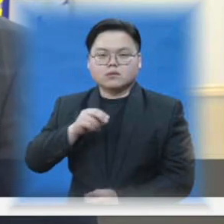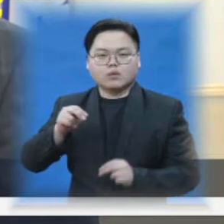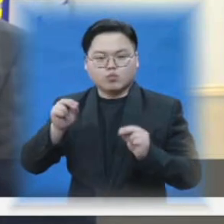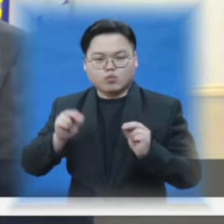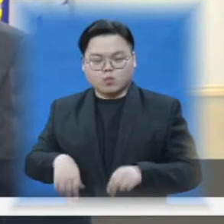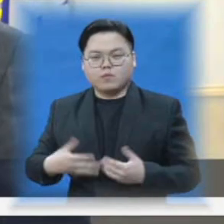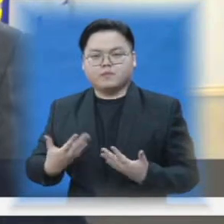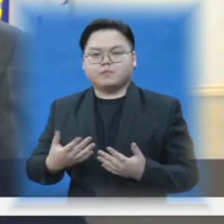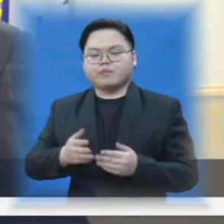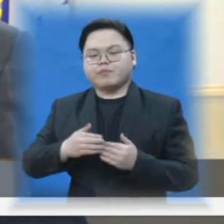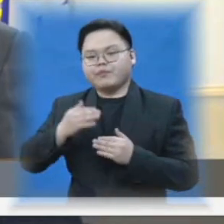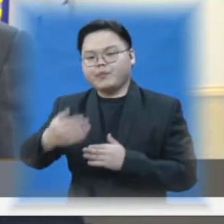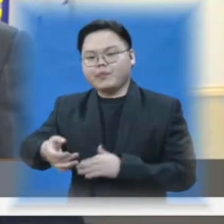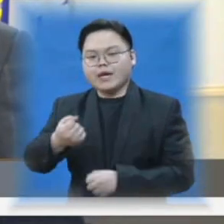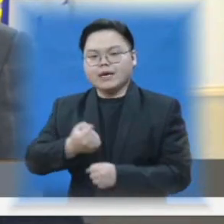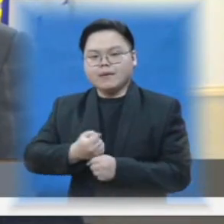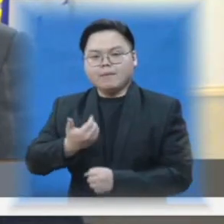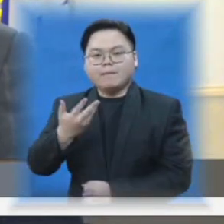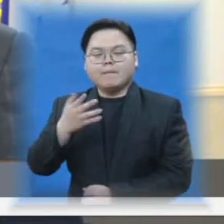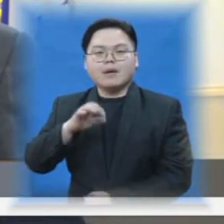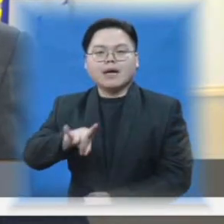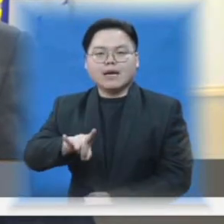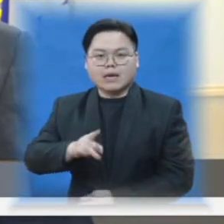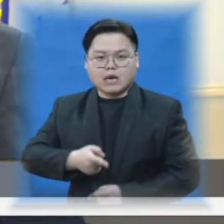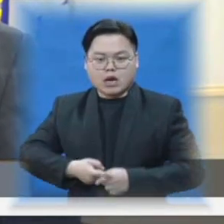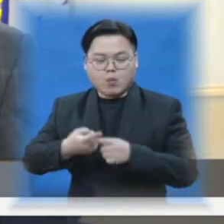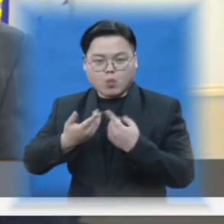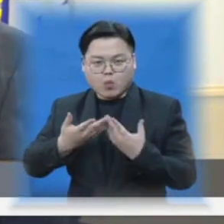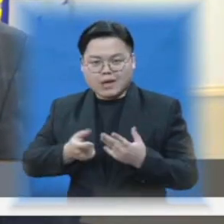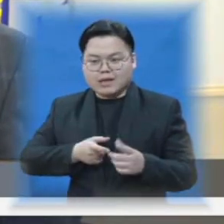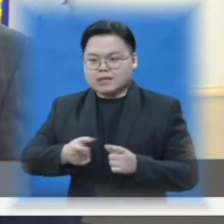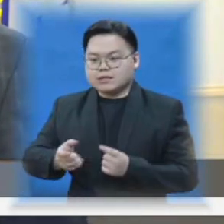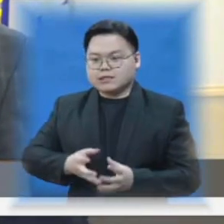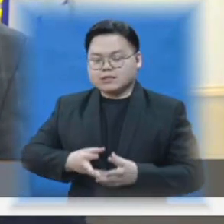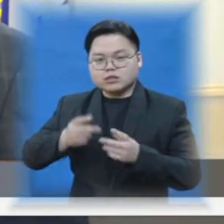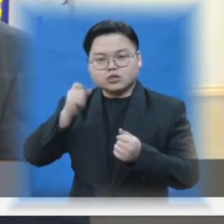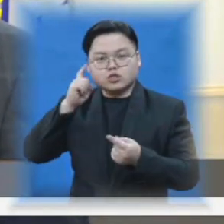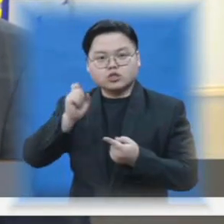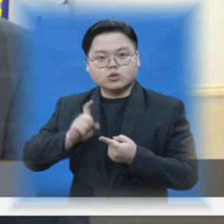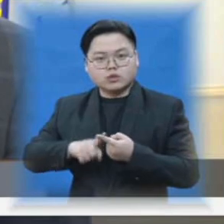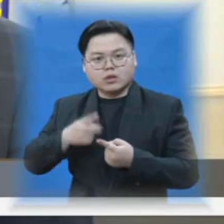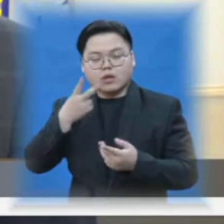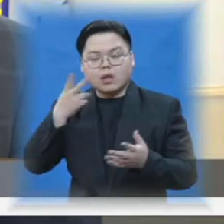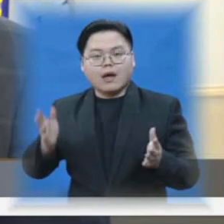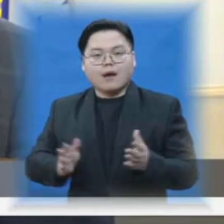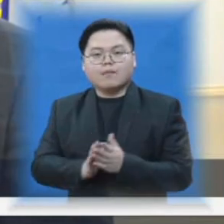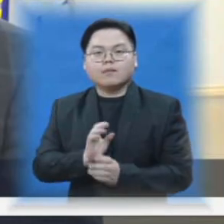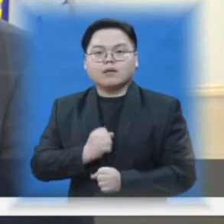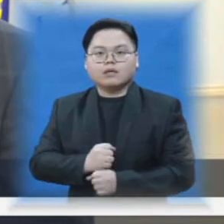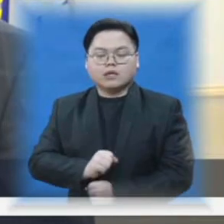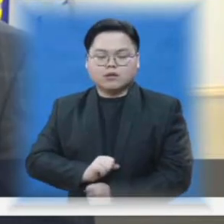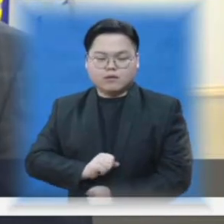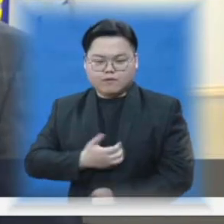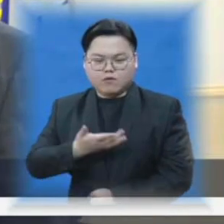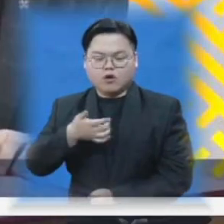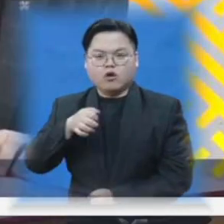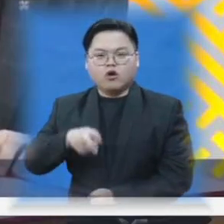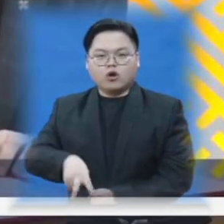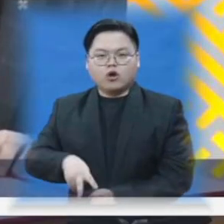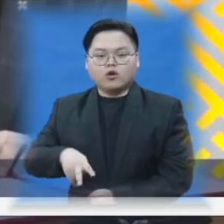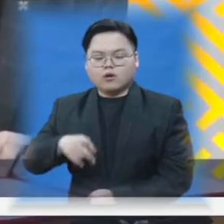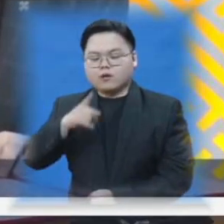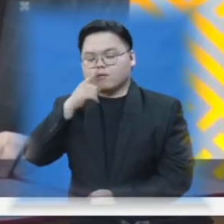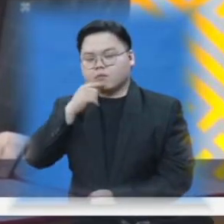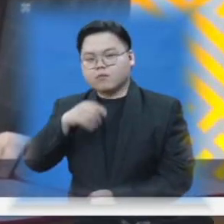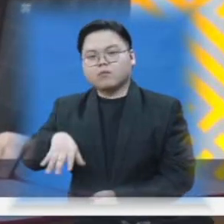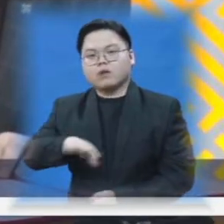ажиллах мөн цаашлаад ажлын байр нэмэгдүүлэх эдийн засгийн тэлэх тал дээр ч гэсэн бас хамтын ажиллагааг бас өргөжүүлэх ийм ерөнхий одоо зарчим дөрөв бид нар